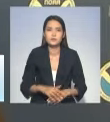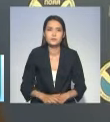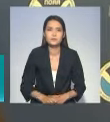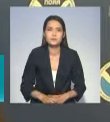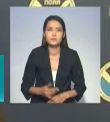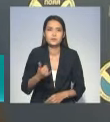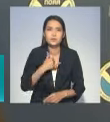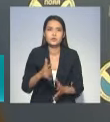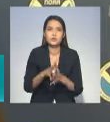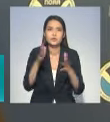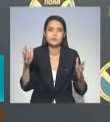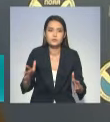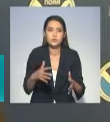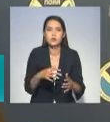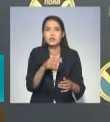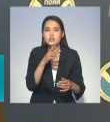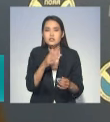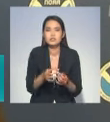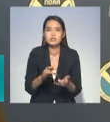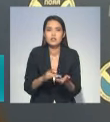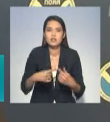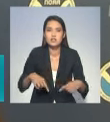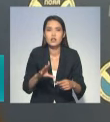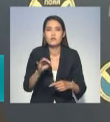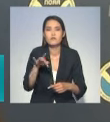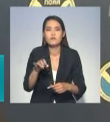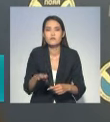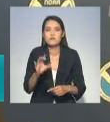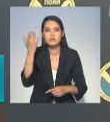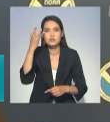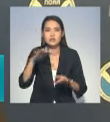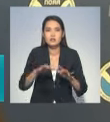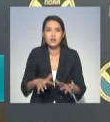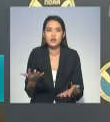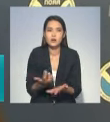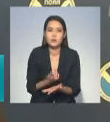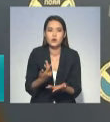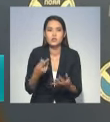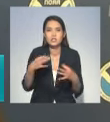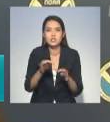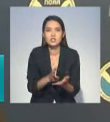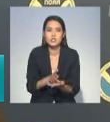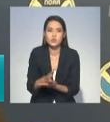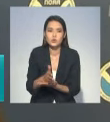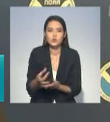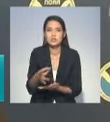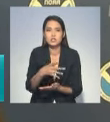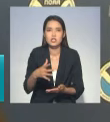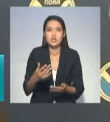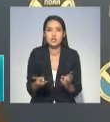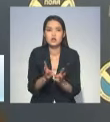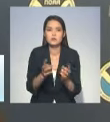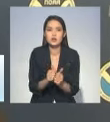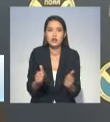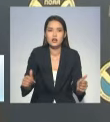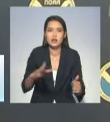У нас больше северных ветров, дующих в сторону центральной и восточной части США. То есть получается идеальный шторм с большим количеством лесных пожаров, плюс